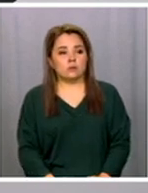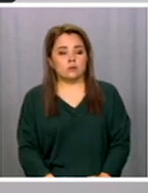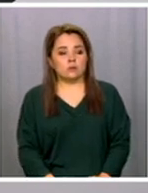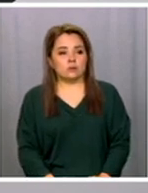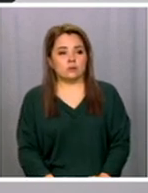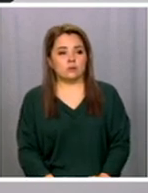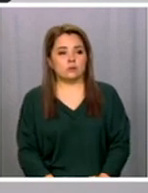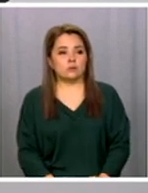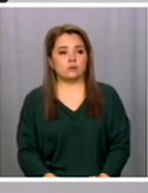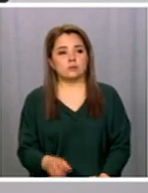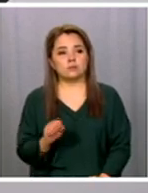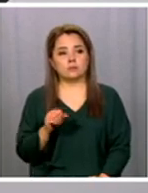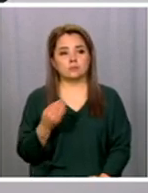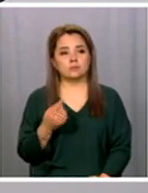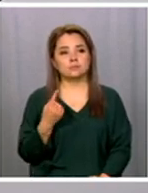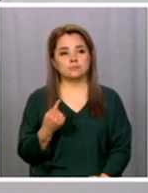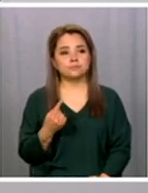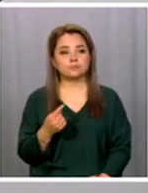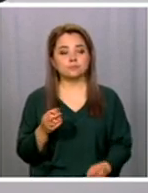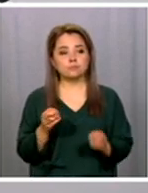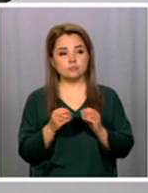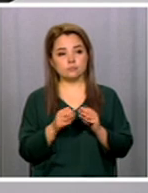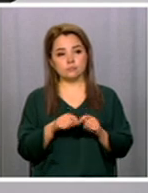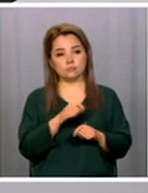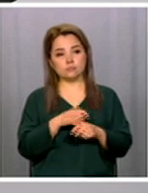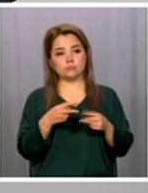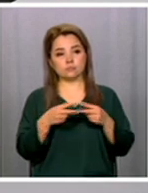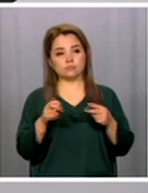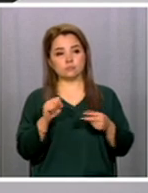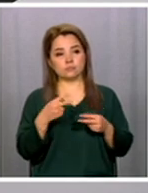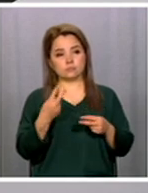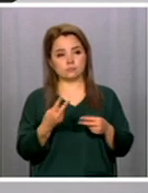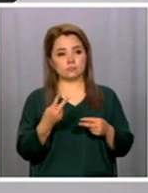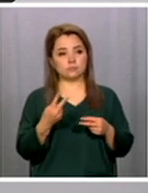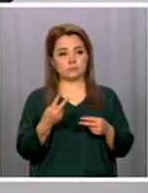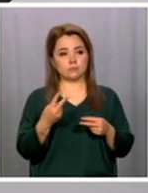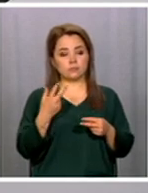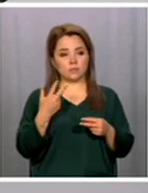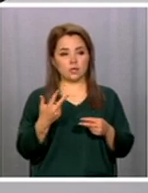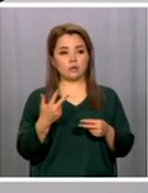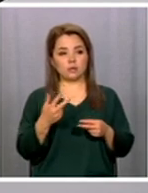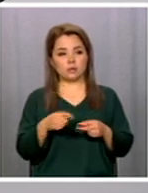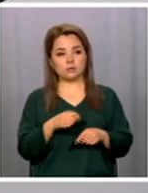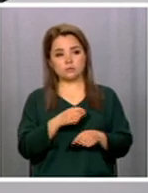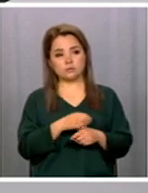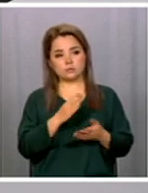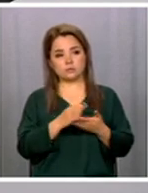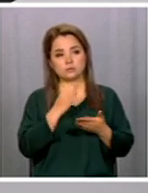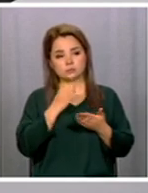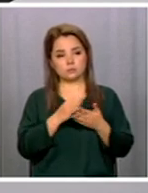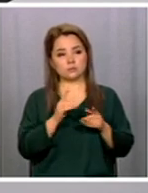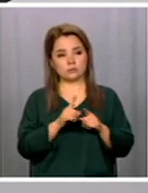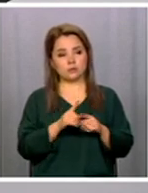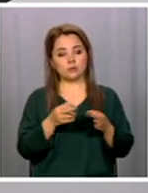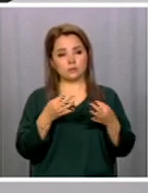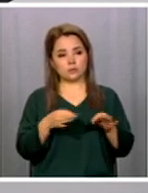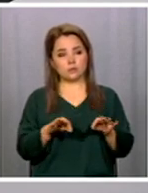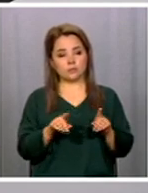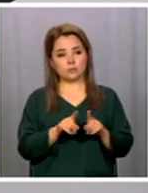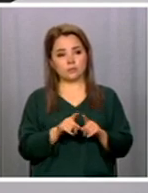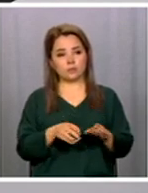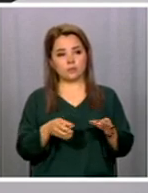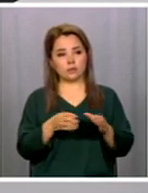H1 биіктік бұл 10 метрге тең. H2 биіктік бұл 3 метрге тең. Еркін түсу үдеуі